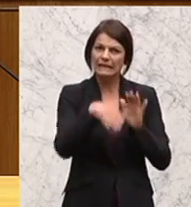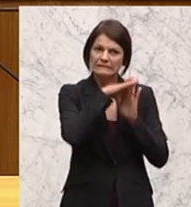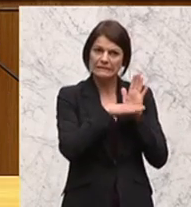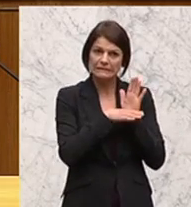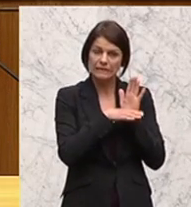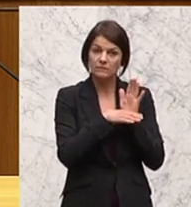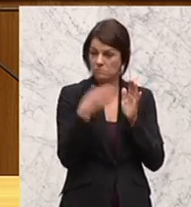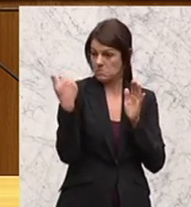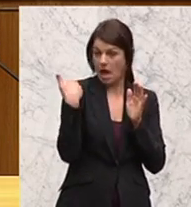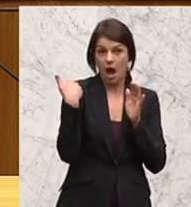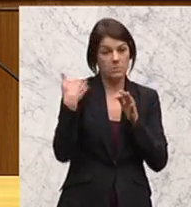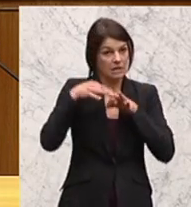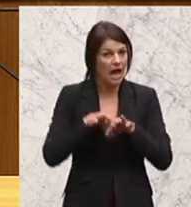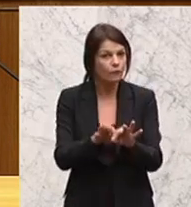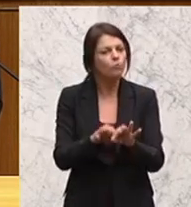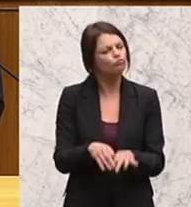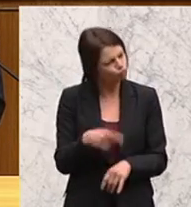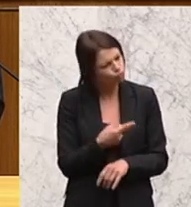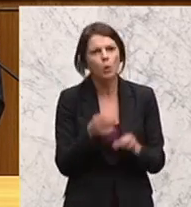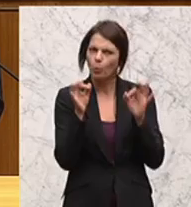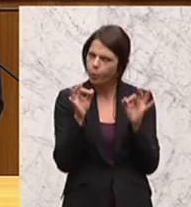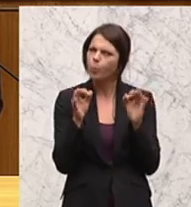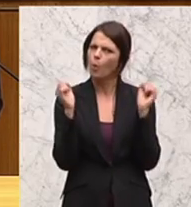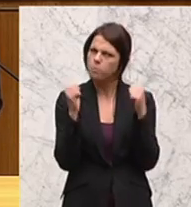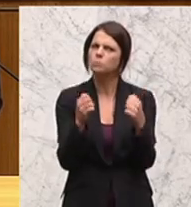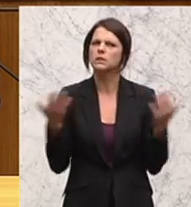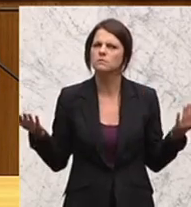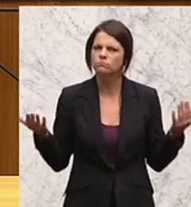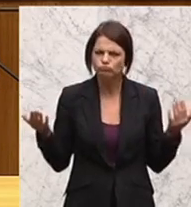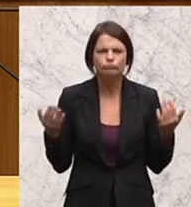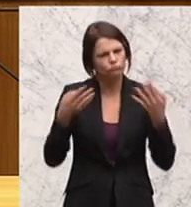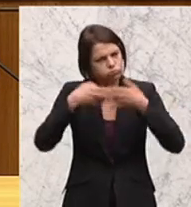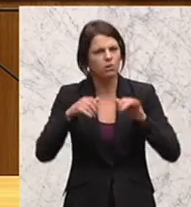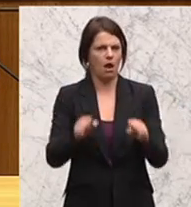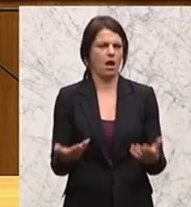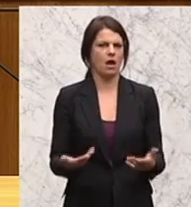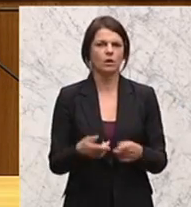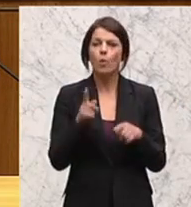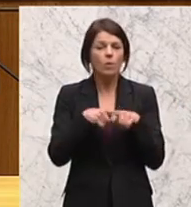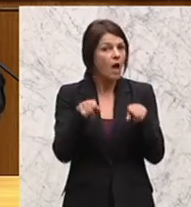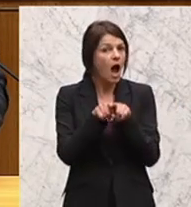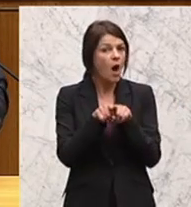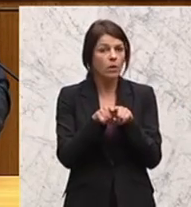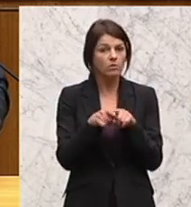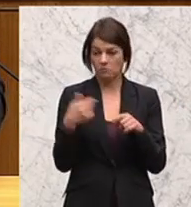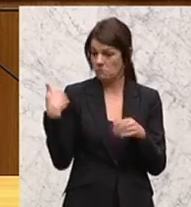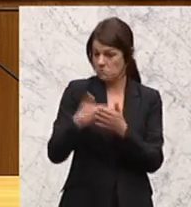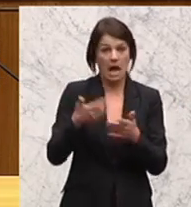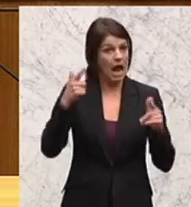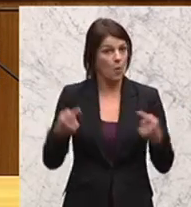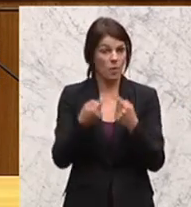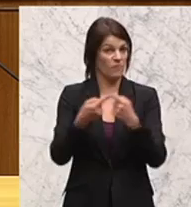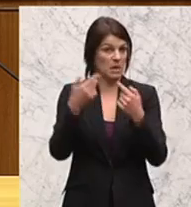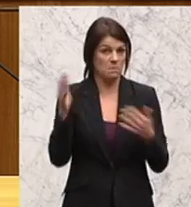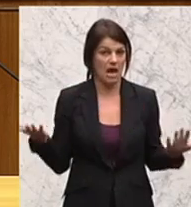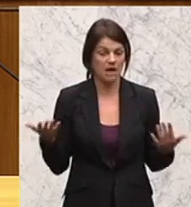Regelung eingeführt haben, die durchaus ein guter Kompromiss gewesen ist und wo letztlich auch keine Konflikte vorhanden sind,